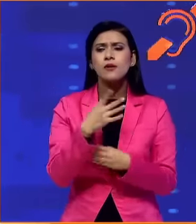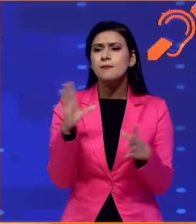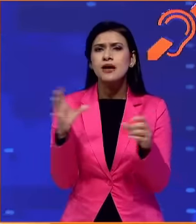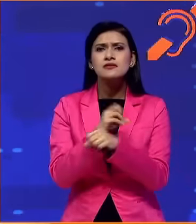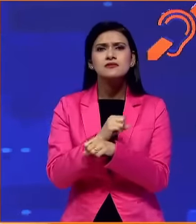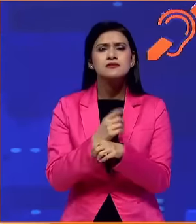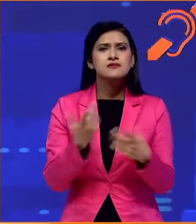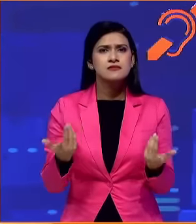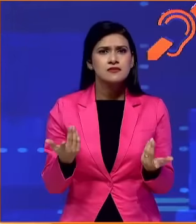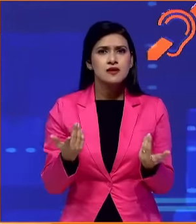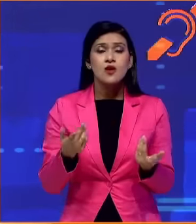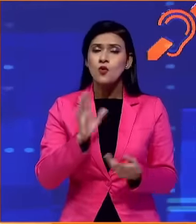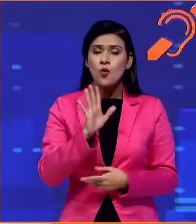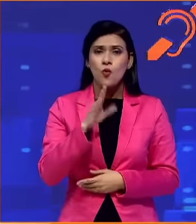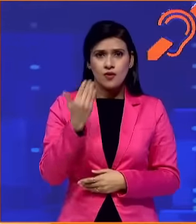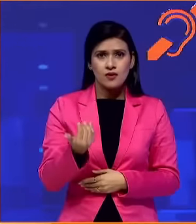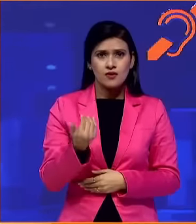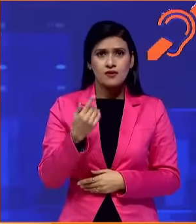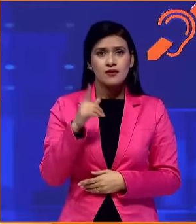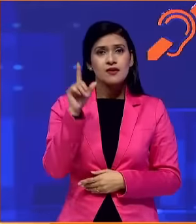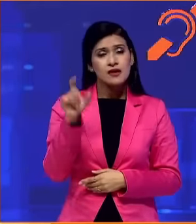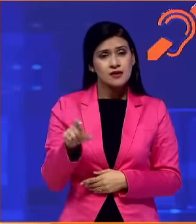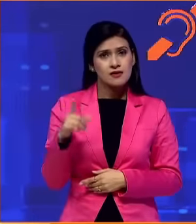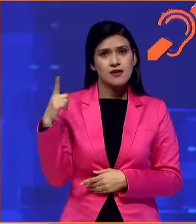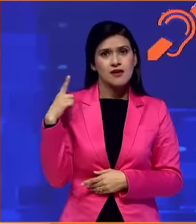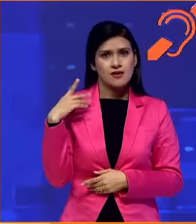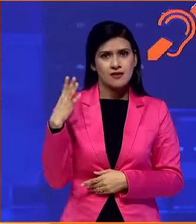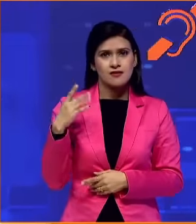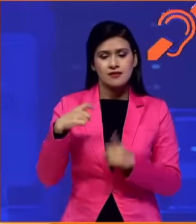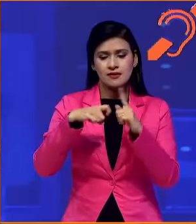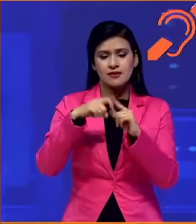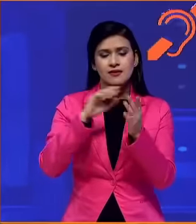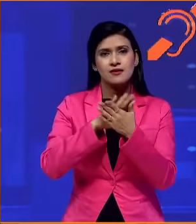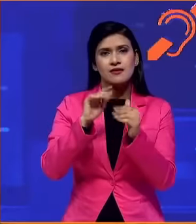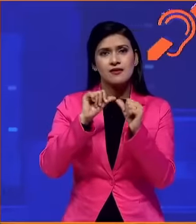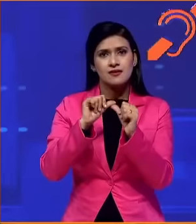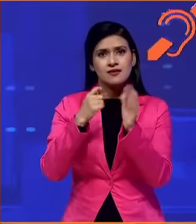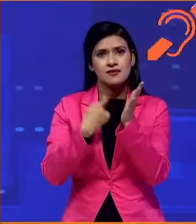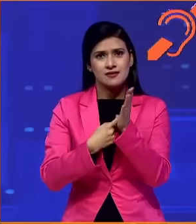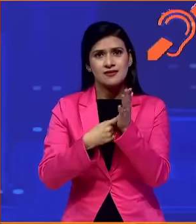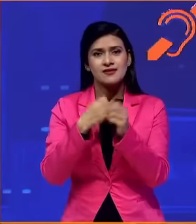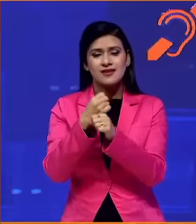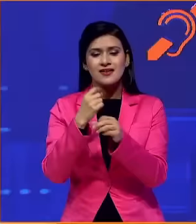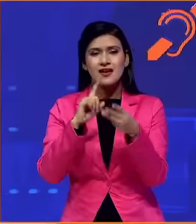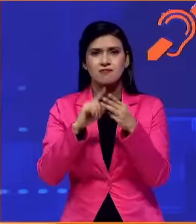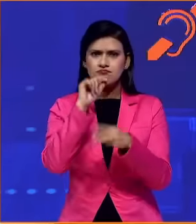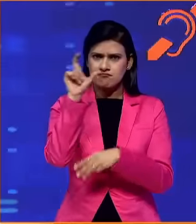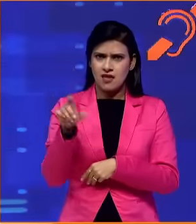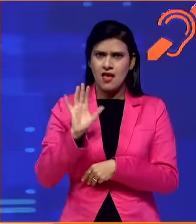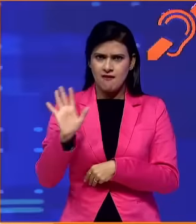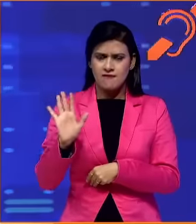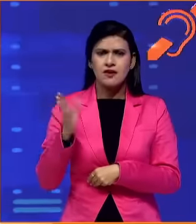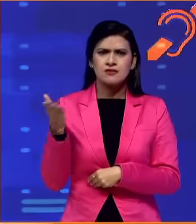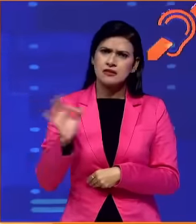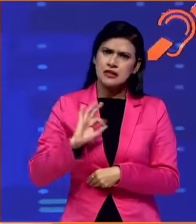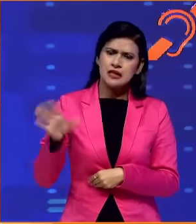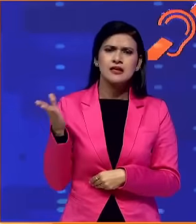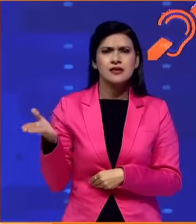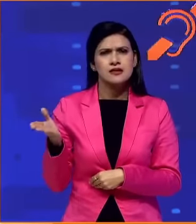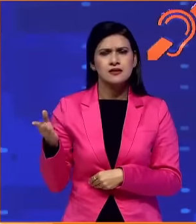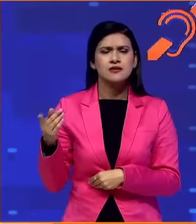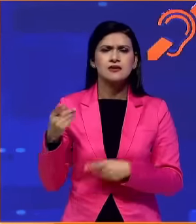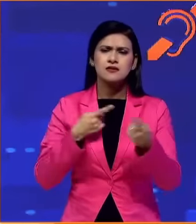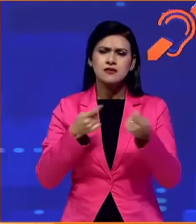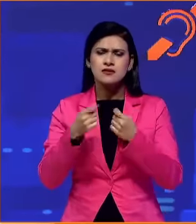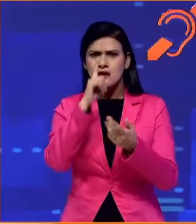आज खरगेसाहब कांग्रेसपार्टीकेअध्यक्षहैं।औरखरगेसाहब किसतरहकेराष्ट्रपतिहैं,यहतोसभीजानतेहैं। नहीं,खरगे,आपकुछभीकहसकते